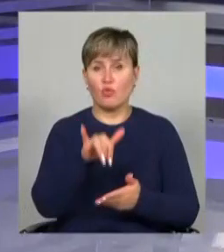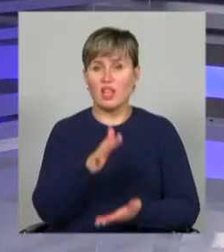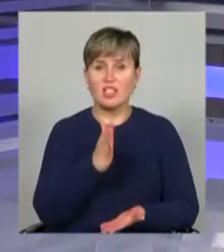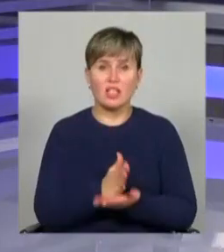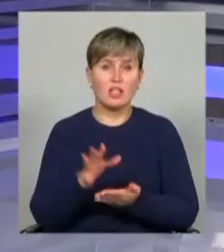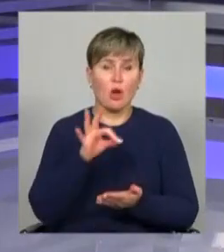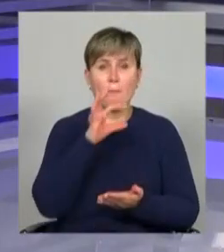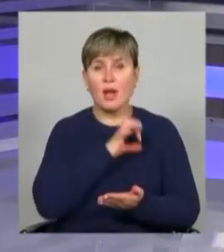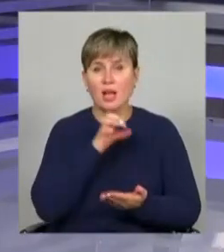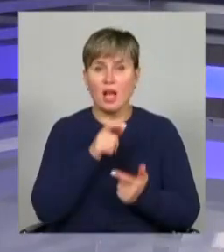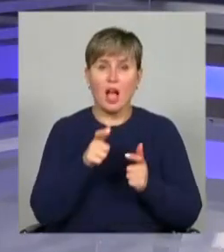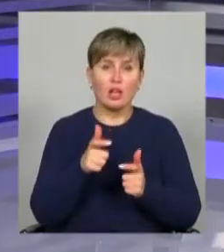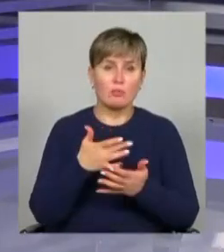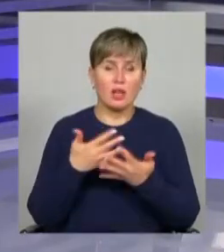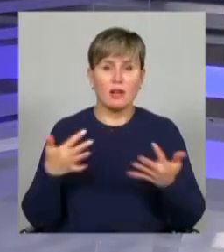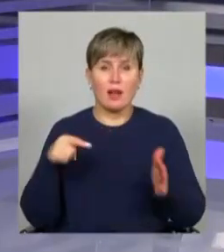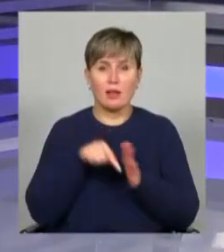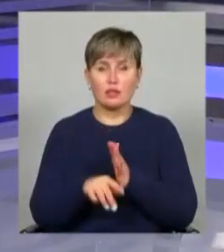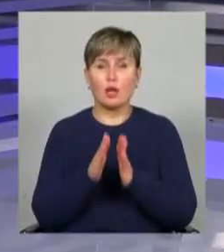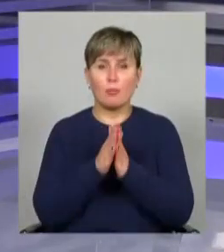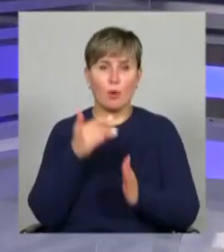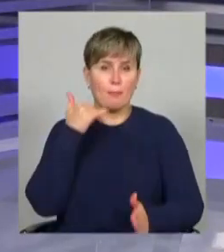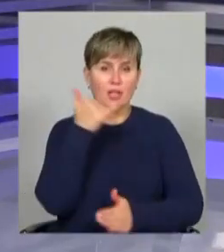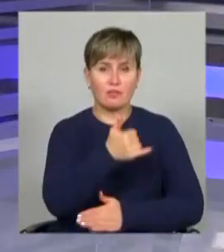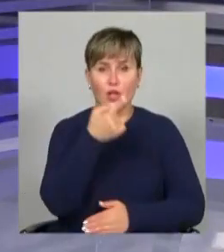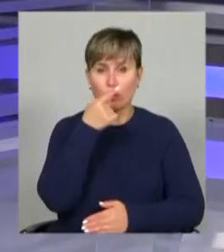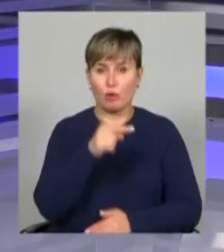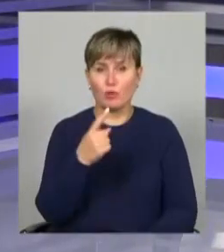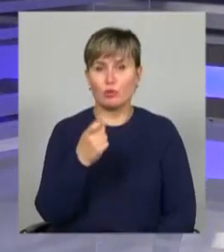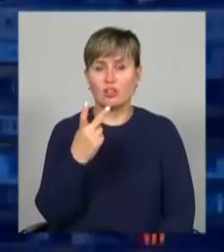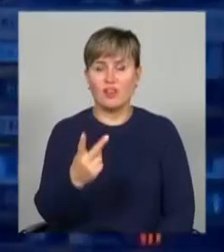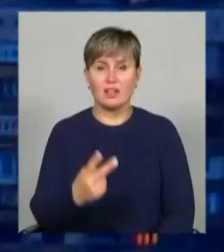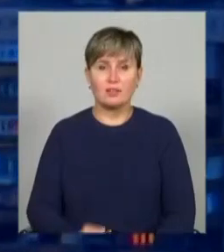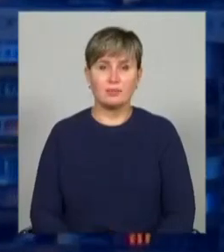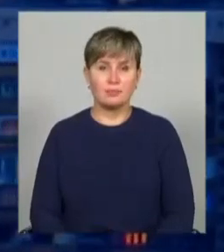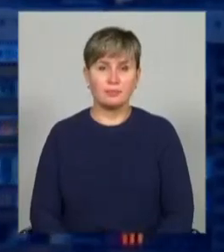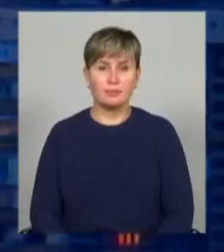о похищенном оружии, в департаменте просят позвонить на пульт 102.